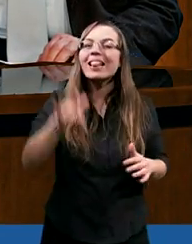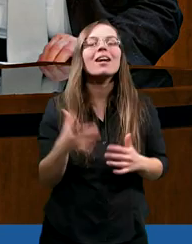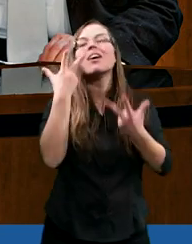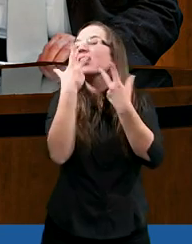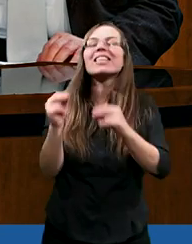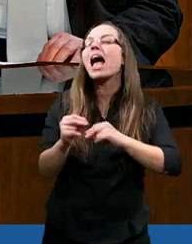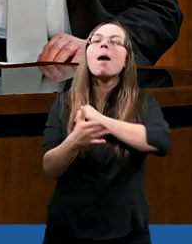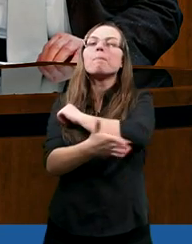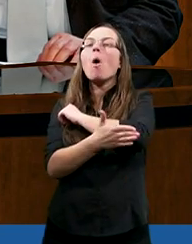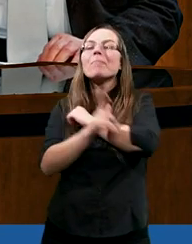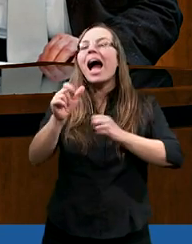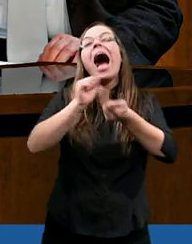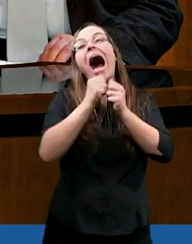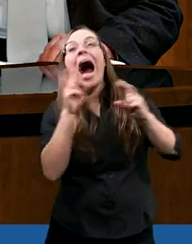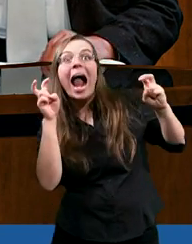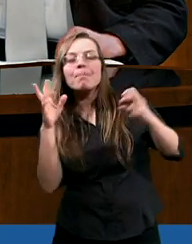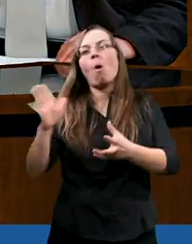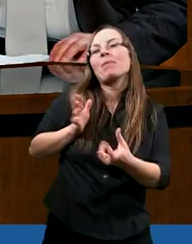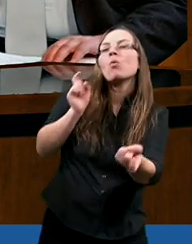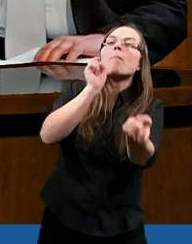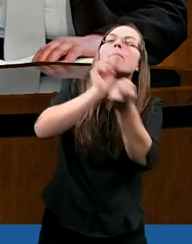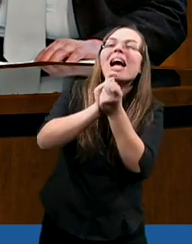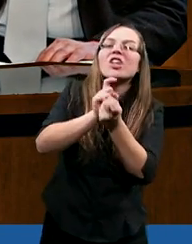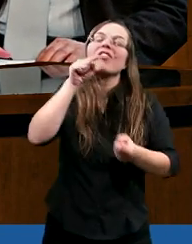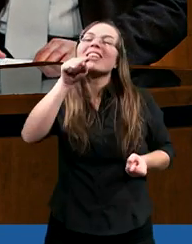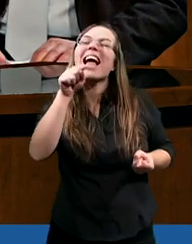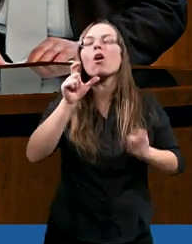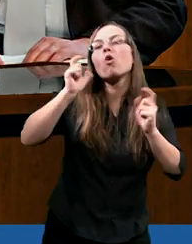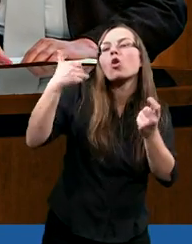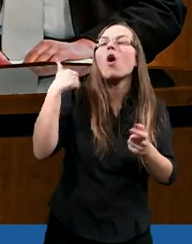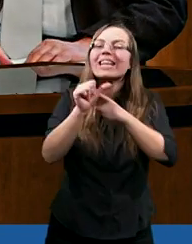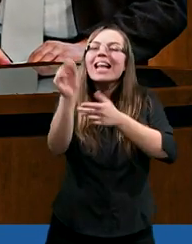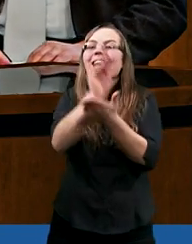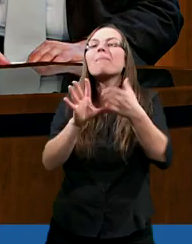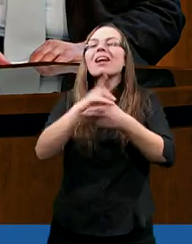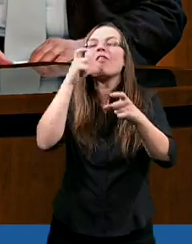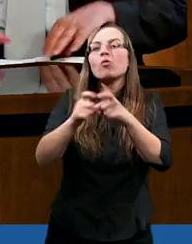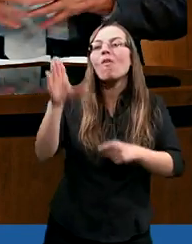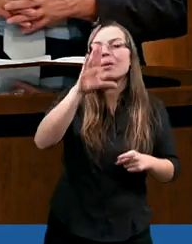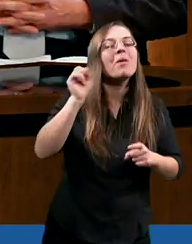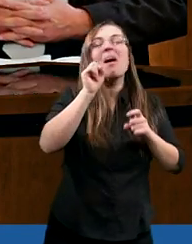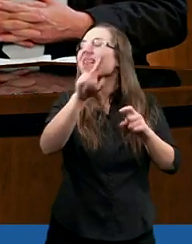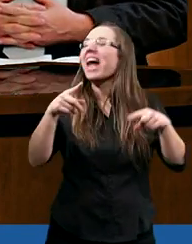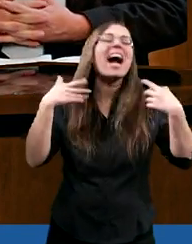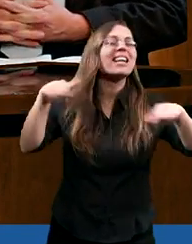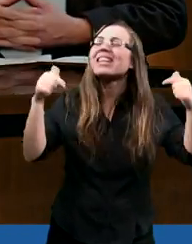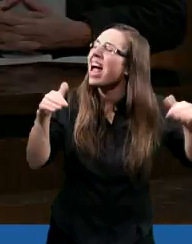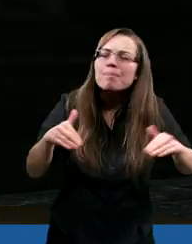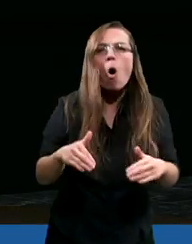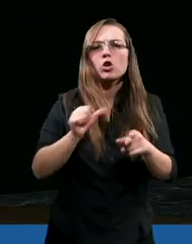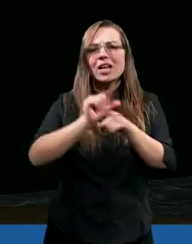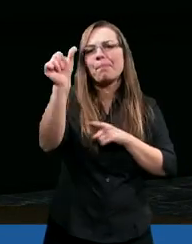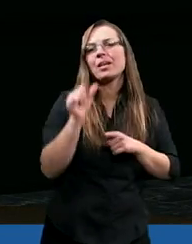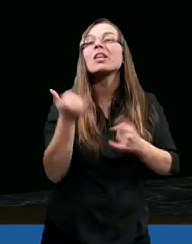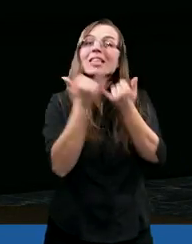nie popierał albo był przeciwny temu, co jest napisane w Słowie Bożym. Tak być nie może. Jeśli